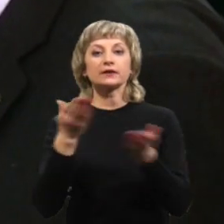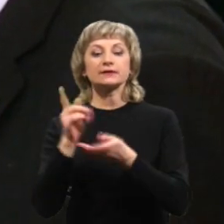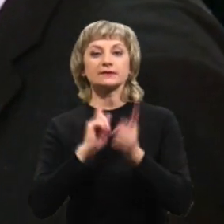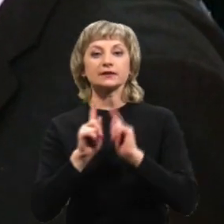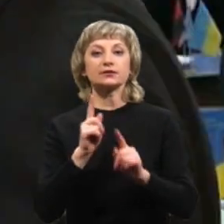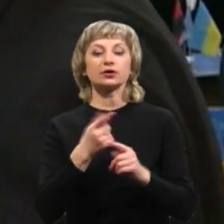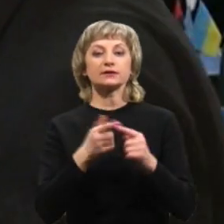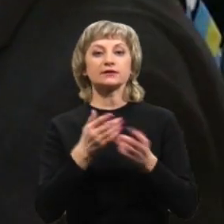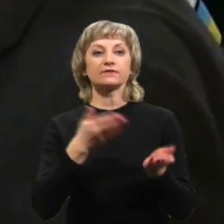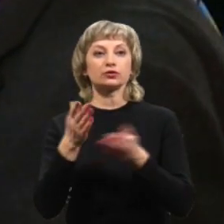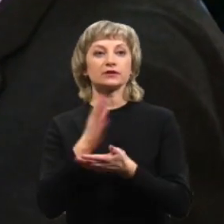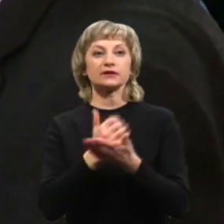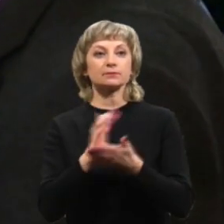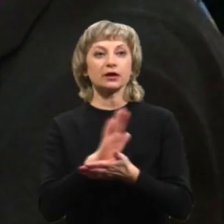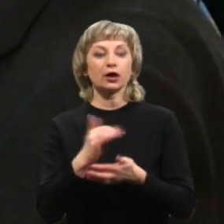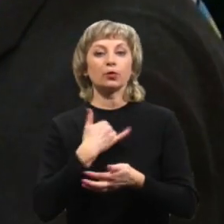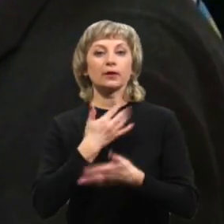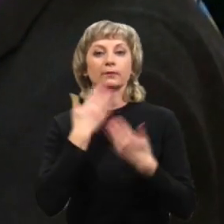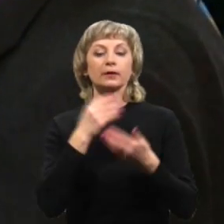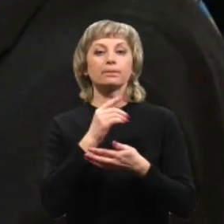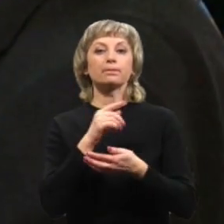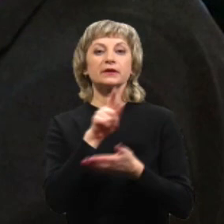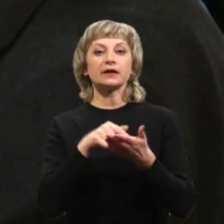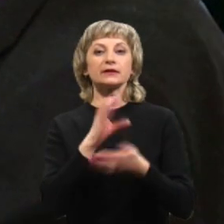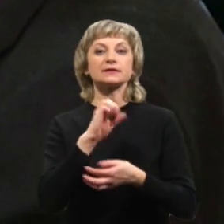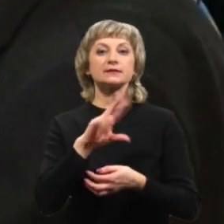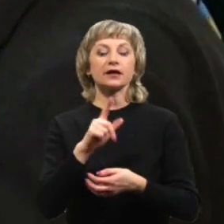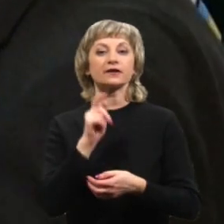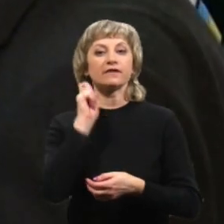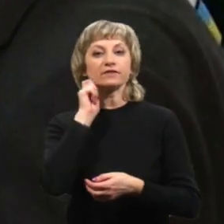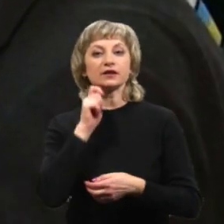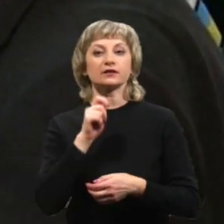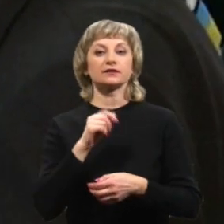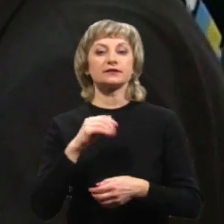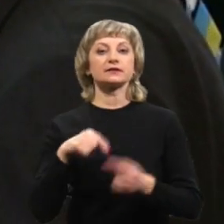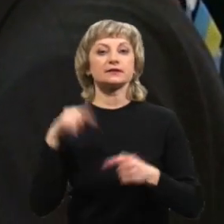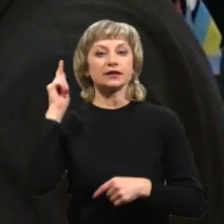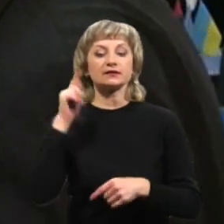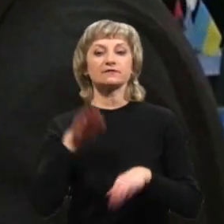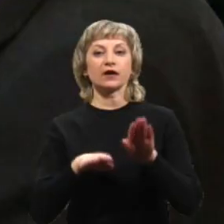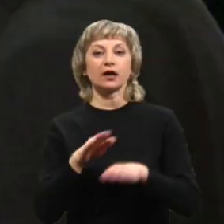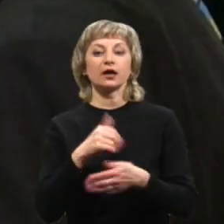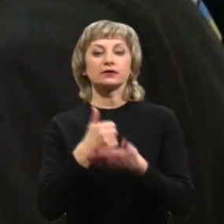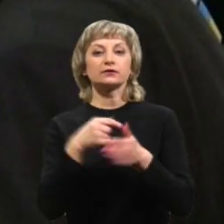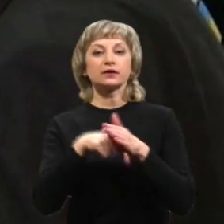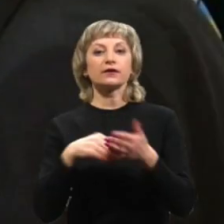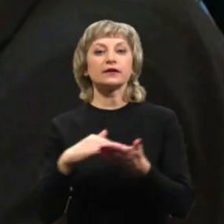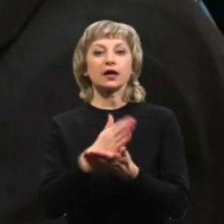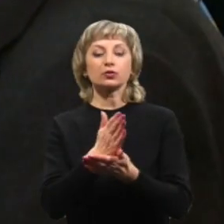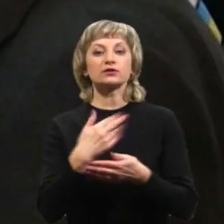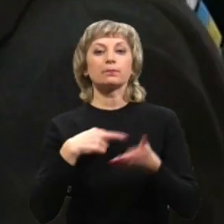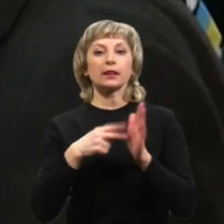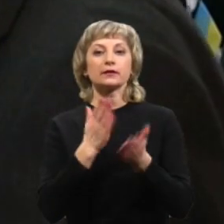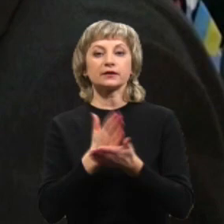цього виносити не збираюся. У мене немає питання стать, вік, зріст, вага, ділові якості, саме головне. У мене якісь плани є, але я не